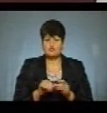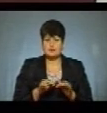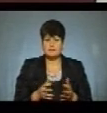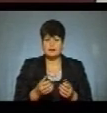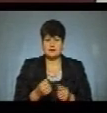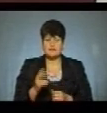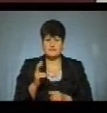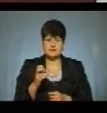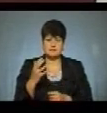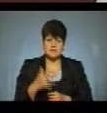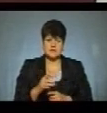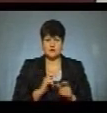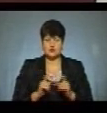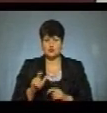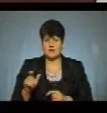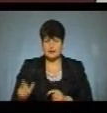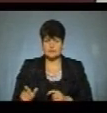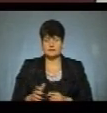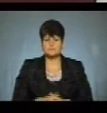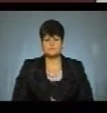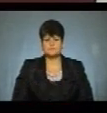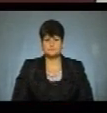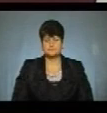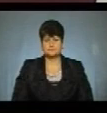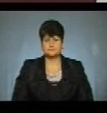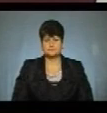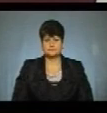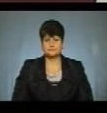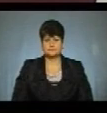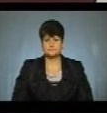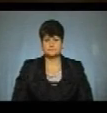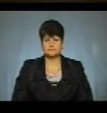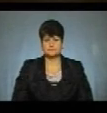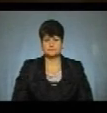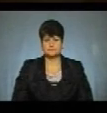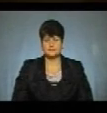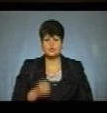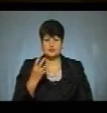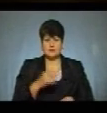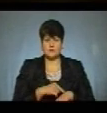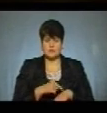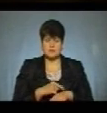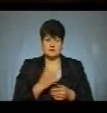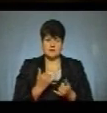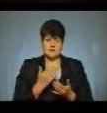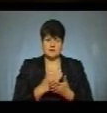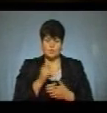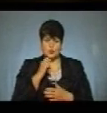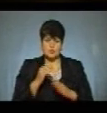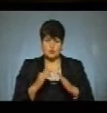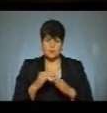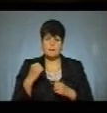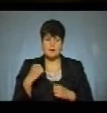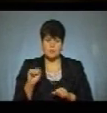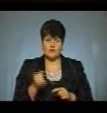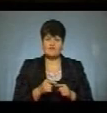близько 250 студентів. Більше про це Ірина Терлюк розповість. 14-та година, ми знаходимося в Українському домі